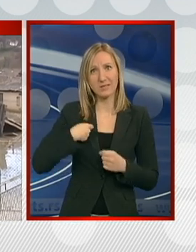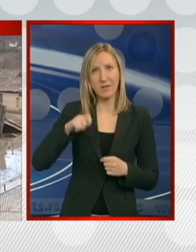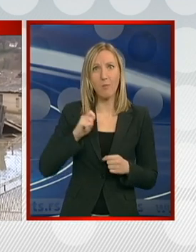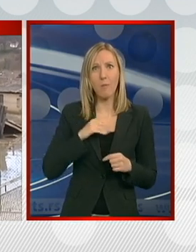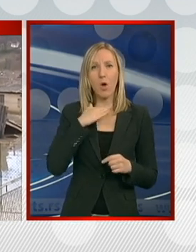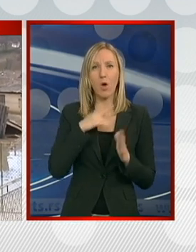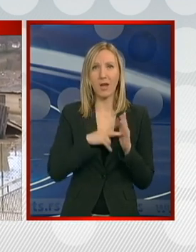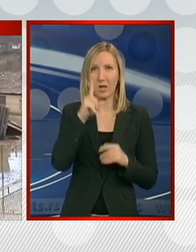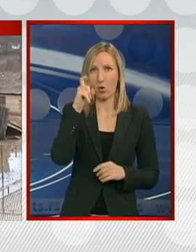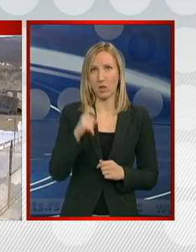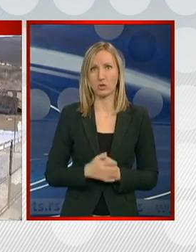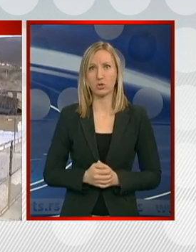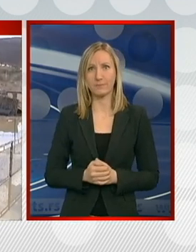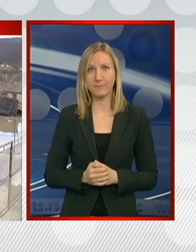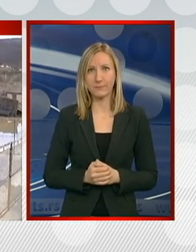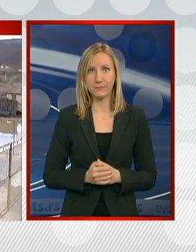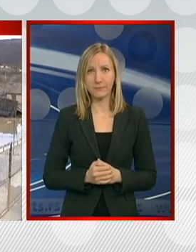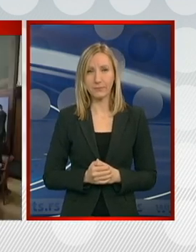Nikolić.